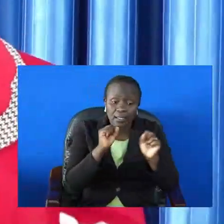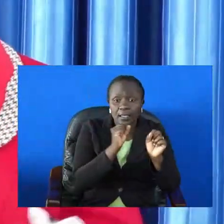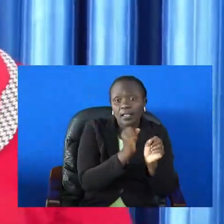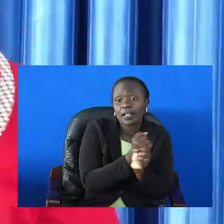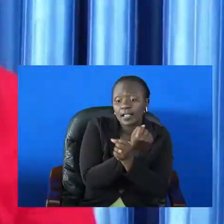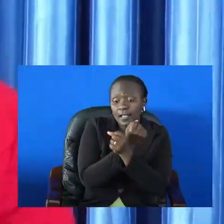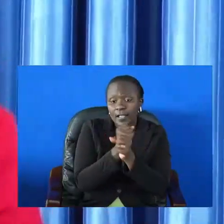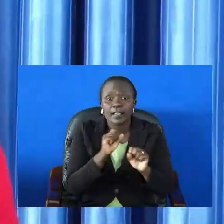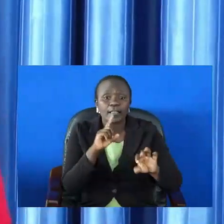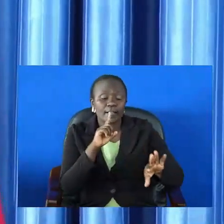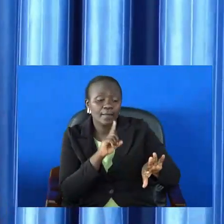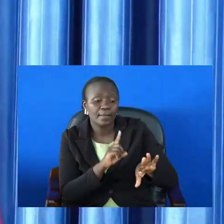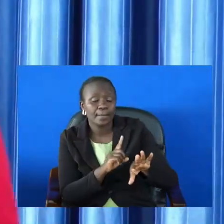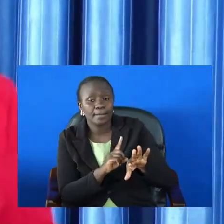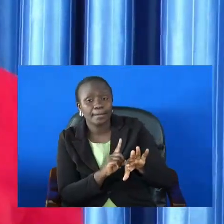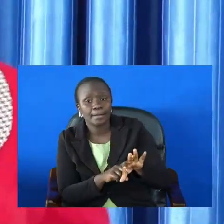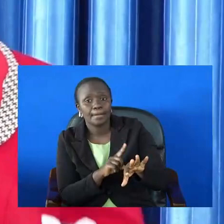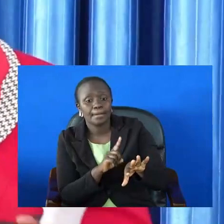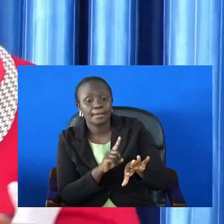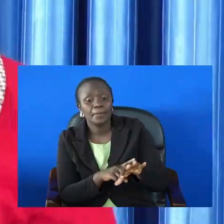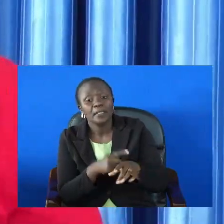Ukiukomboa wakati.